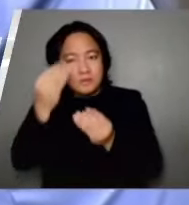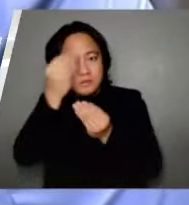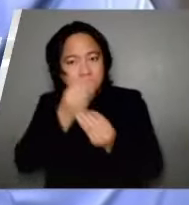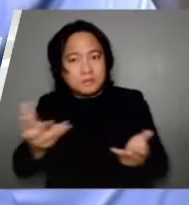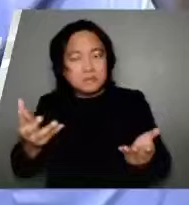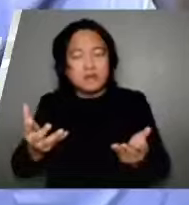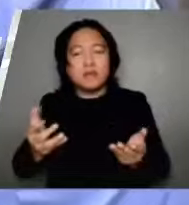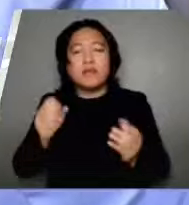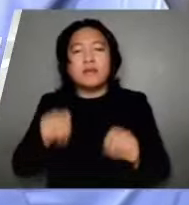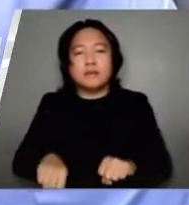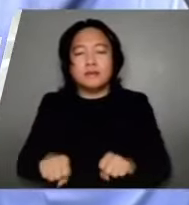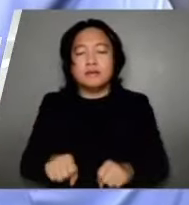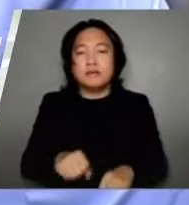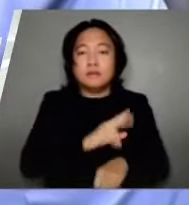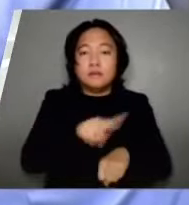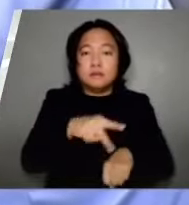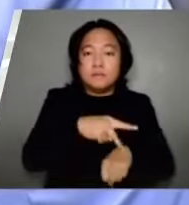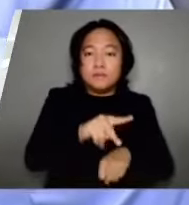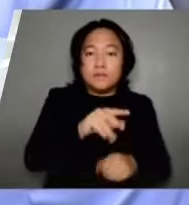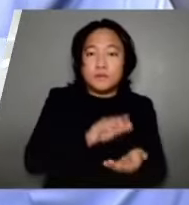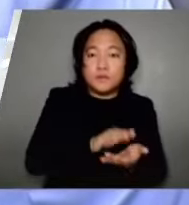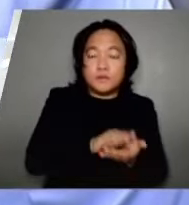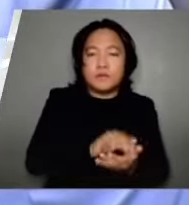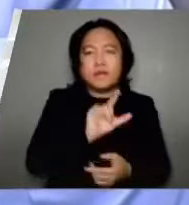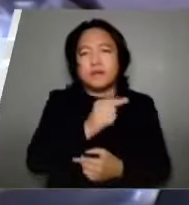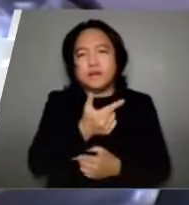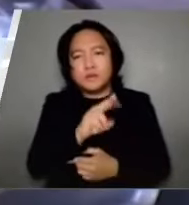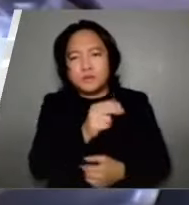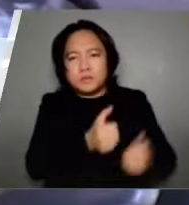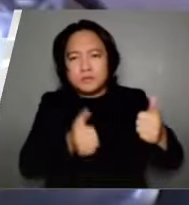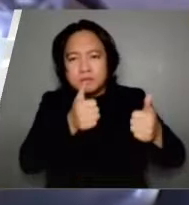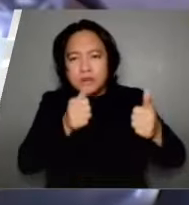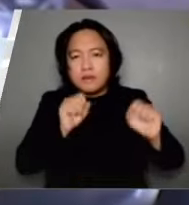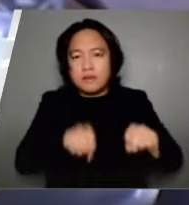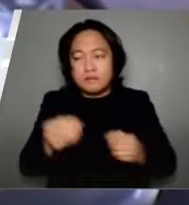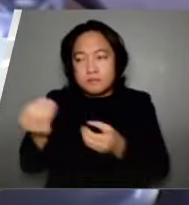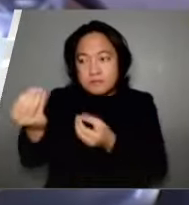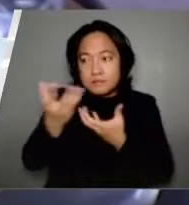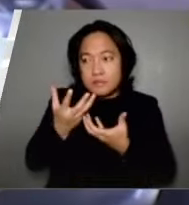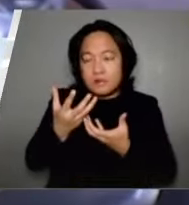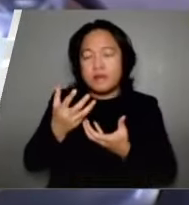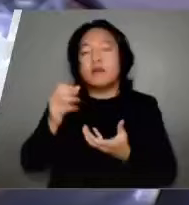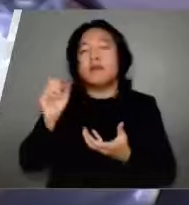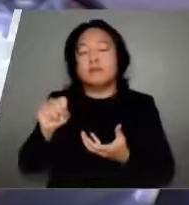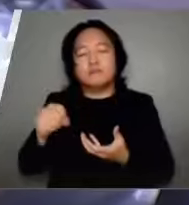LGUs will be guided on what actions they will take. In order for us to